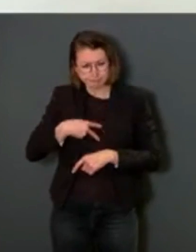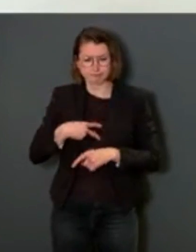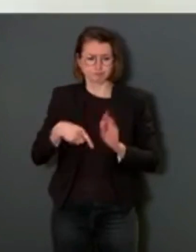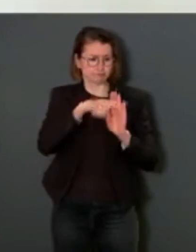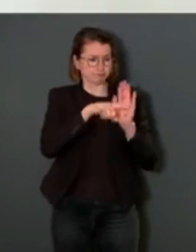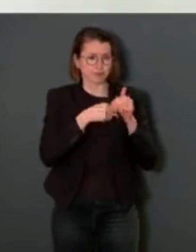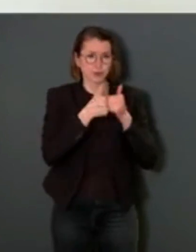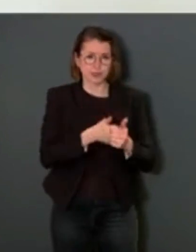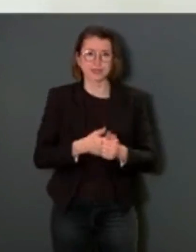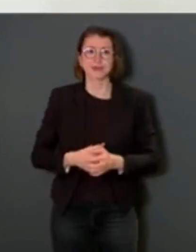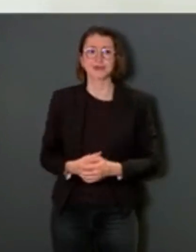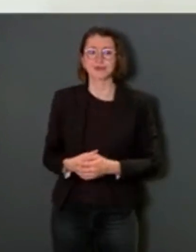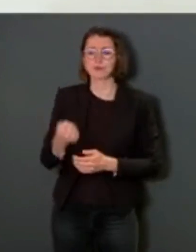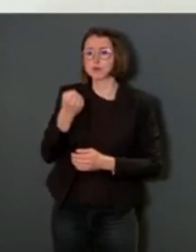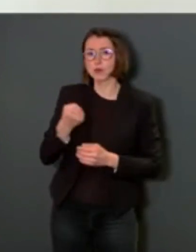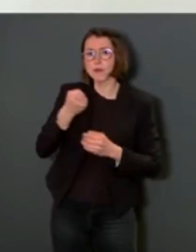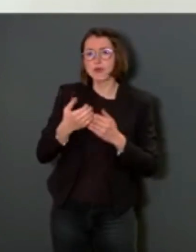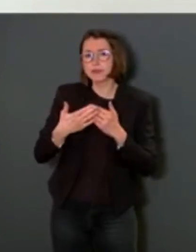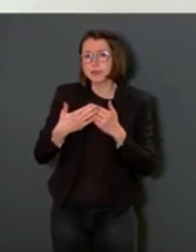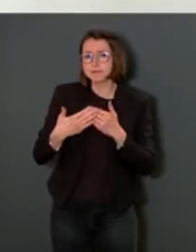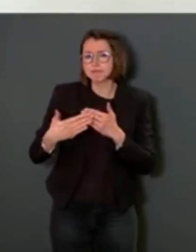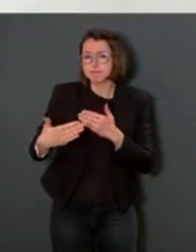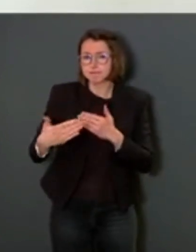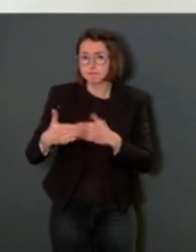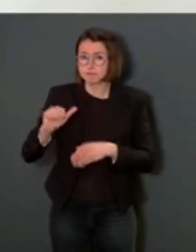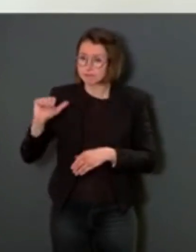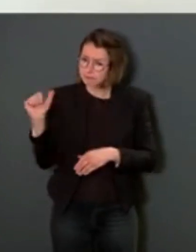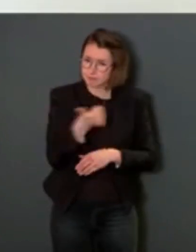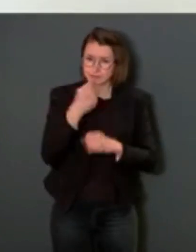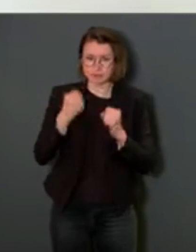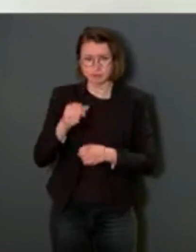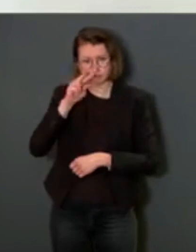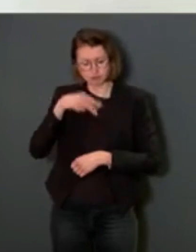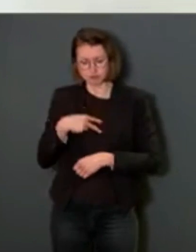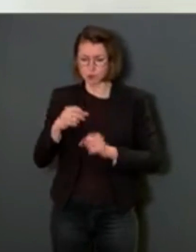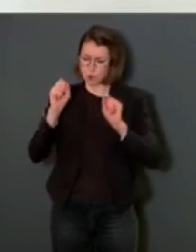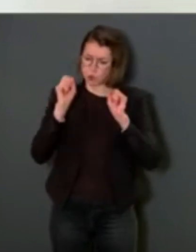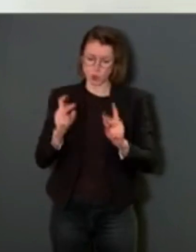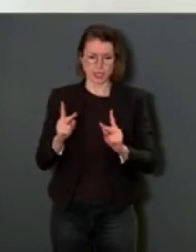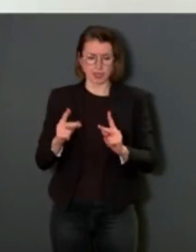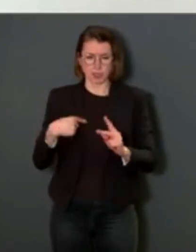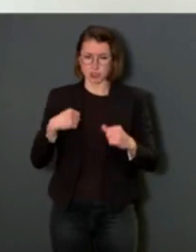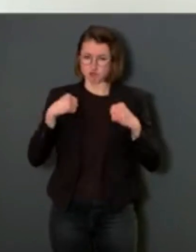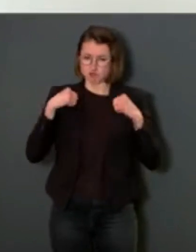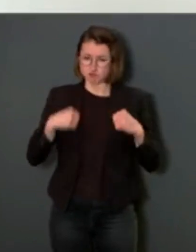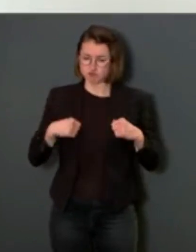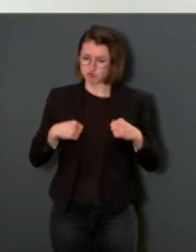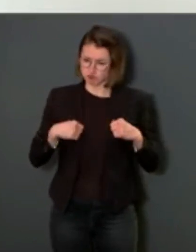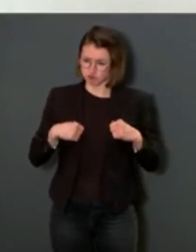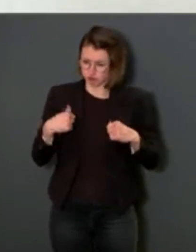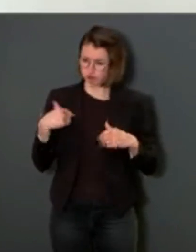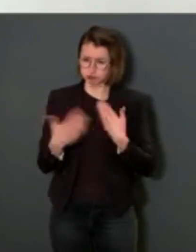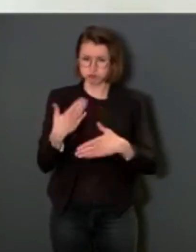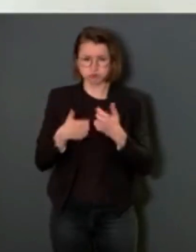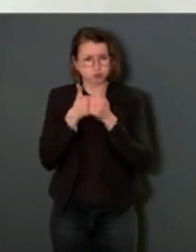on peut garder ce sens de prudence et de responsabilité qu'on a tellement bien montré les mois précédents,